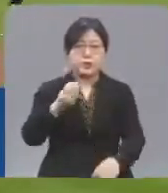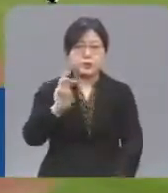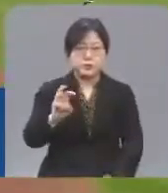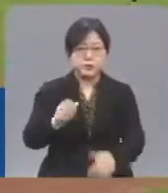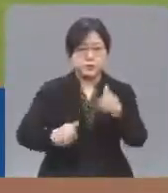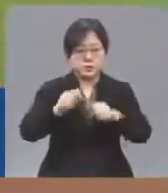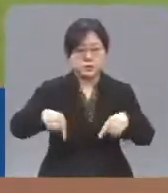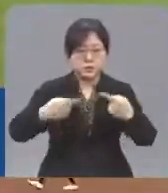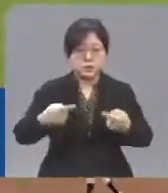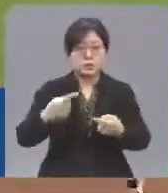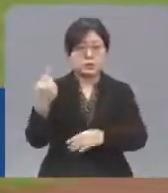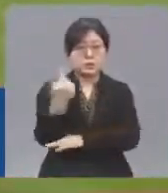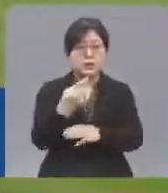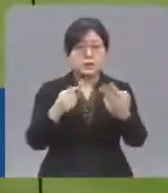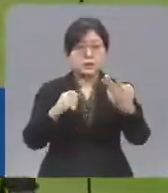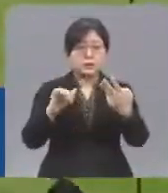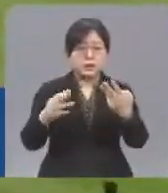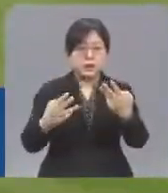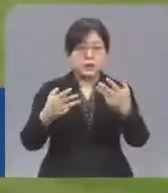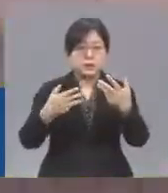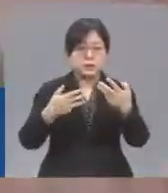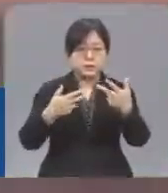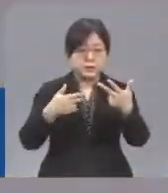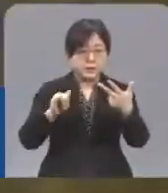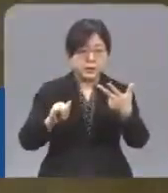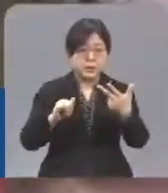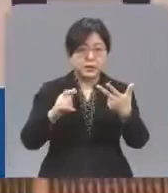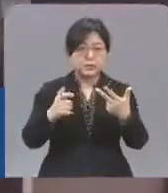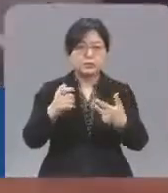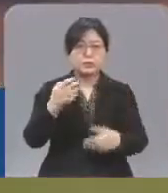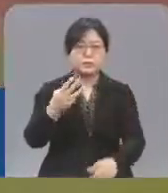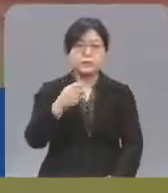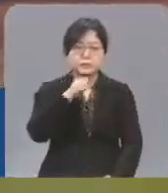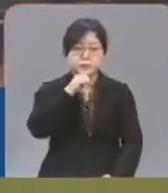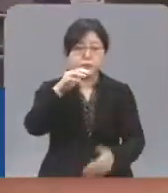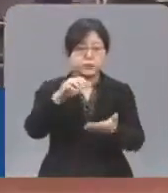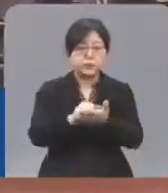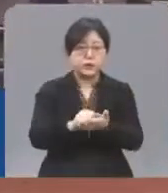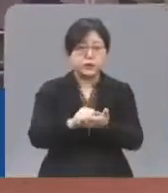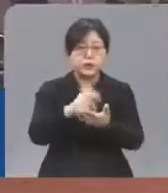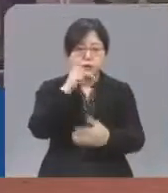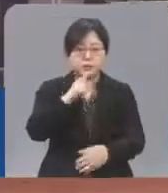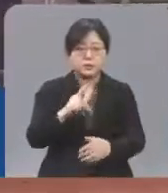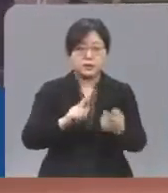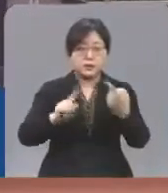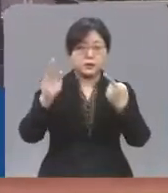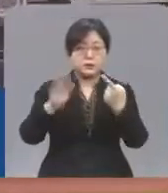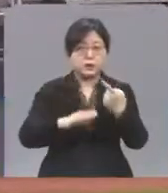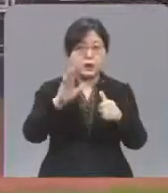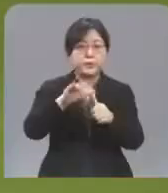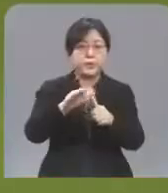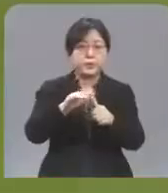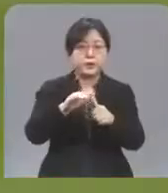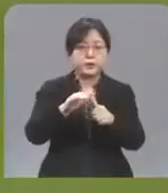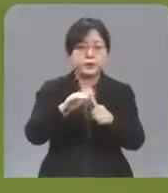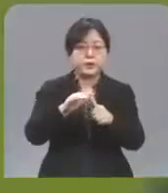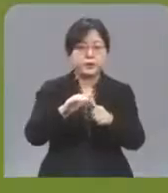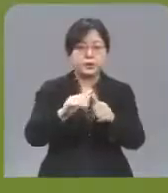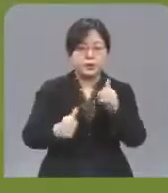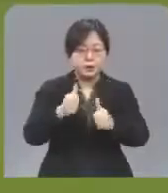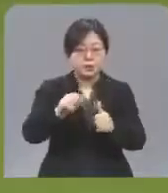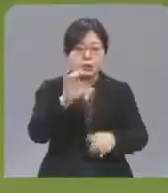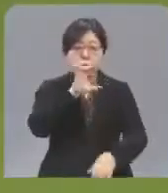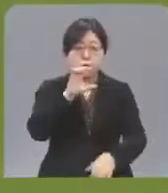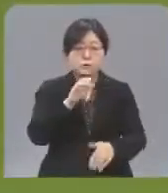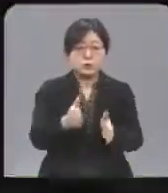130경기에 출전해 타율 3할 7리 67타점을 기록했습니다. 한편 기아는 지난 1일부터 함평에서 올 시즌을 준비하는